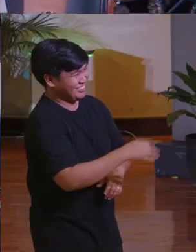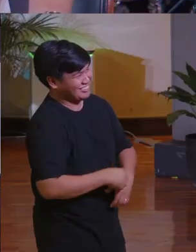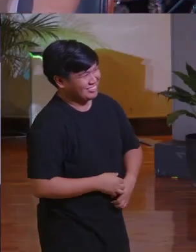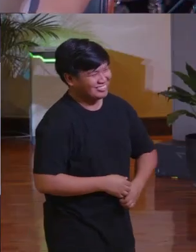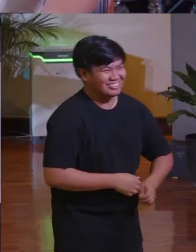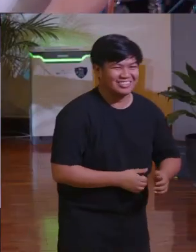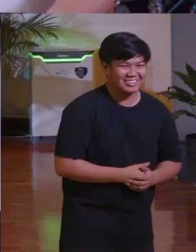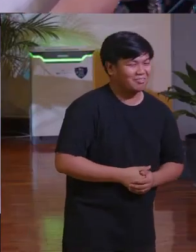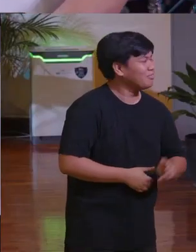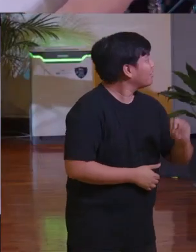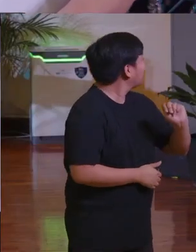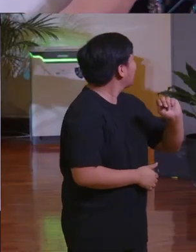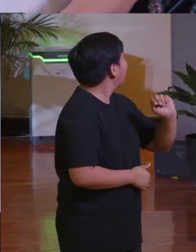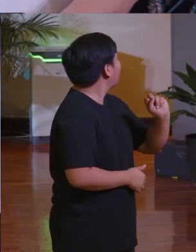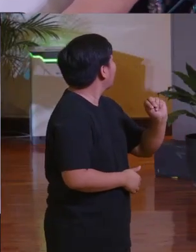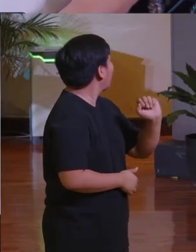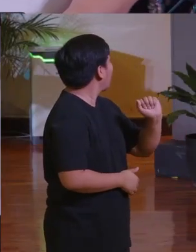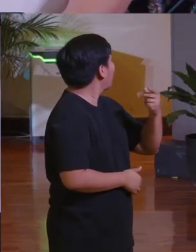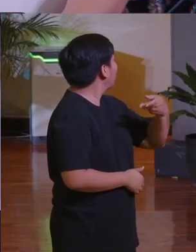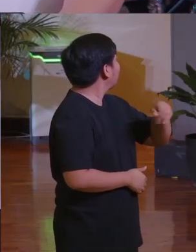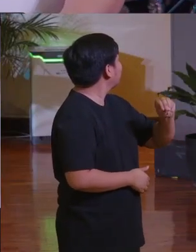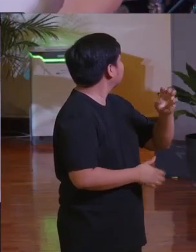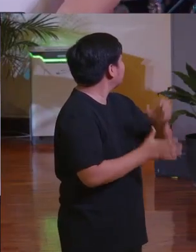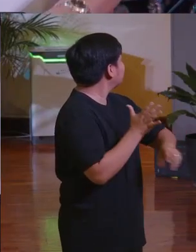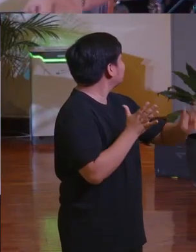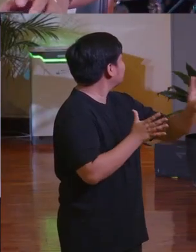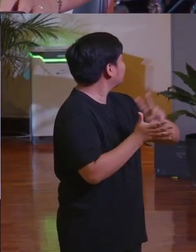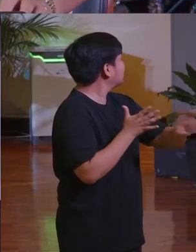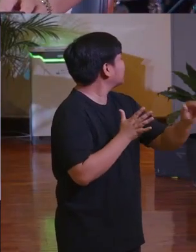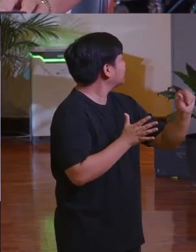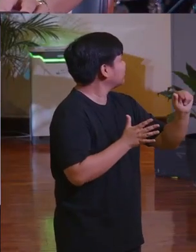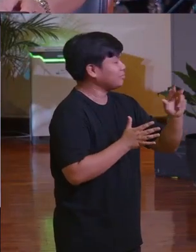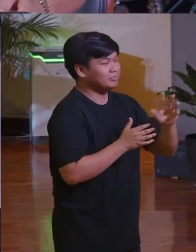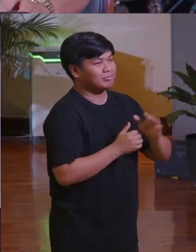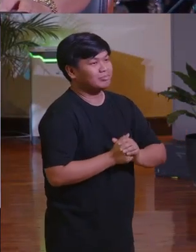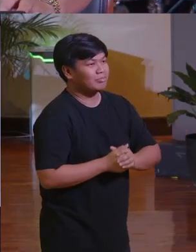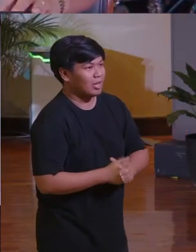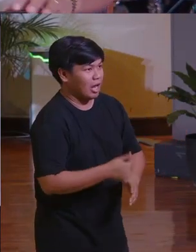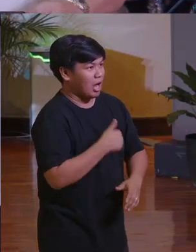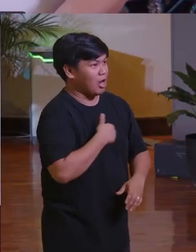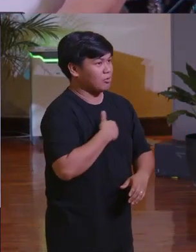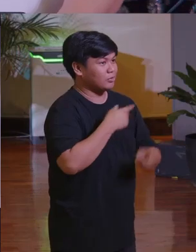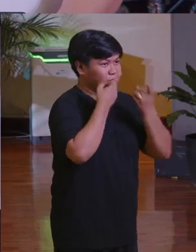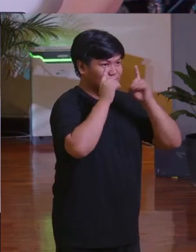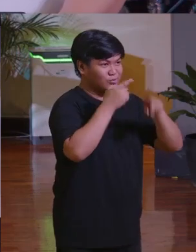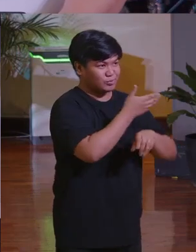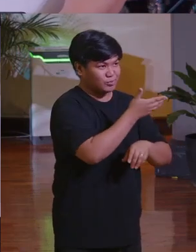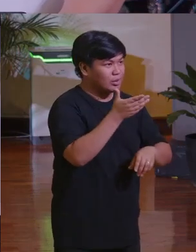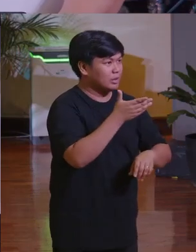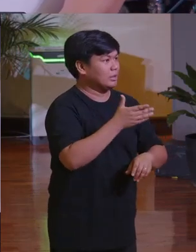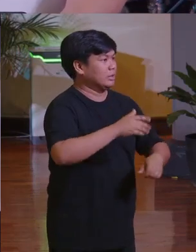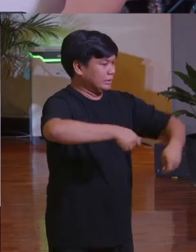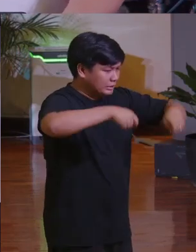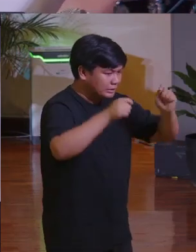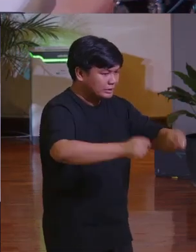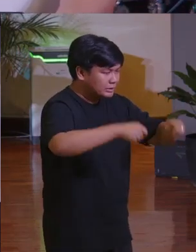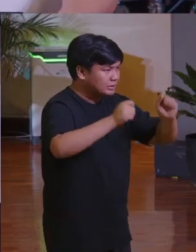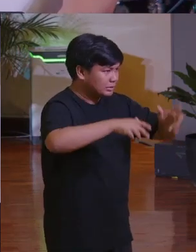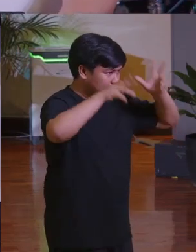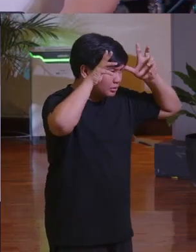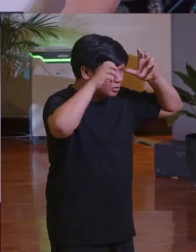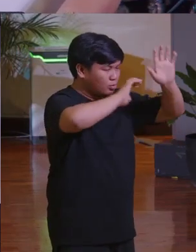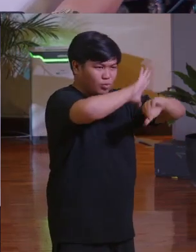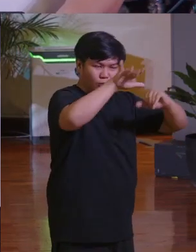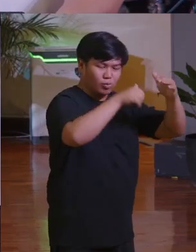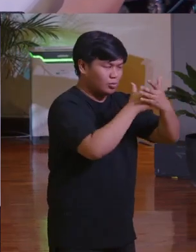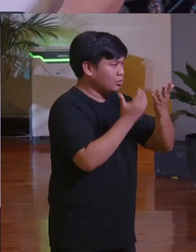verse 13, behold, I am against you, declares the Lord of hosts, and I will burn your chariots in smoke, and the